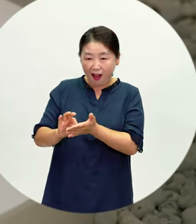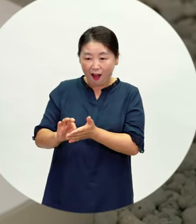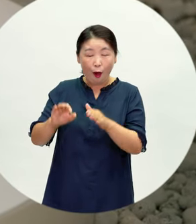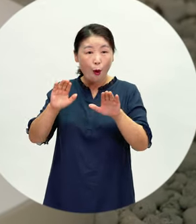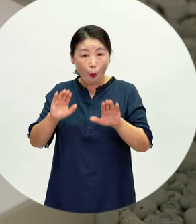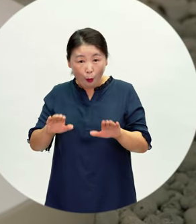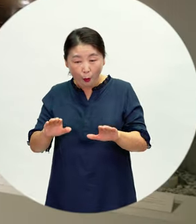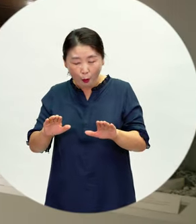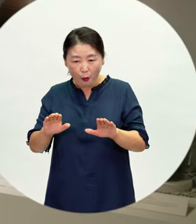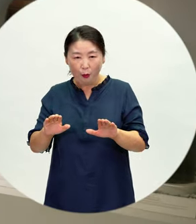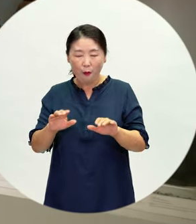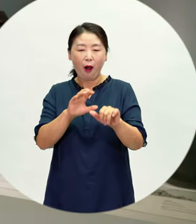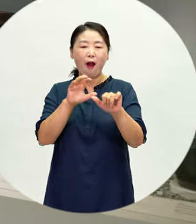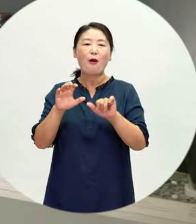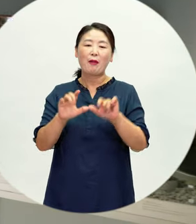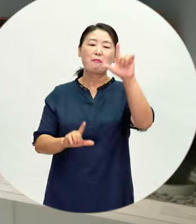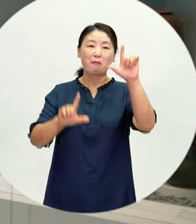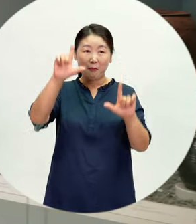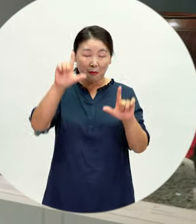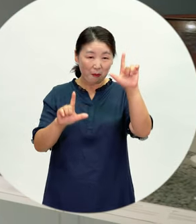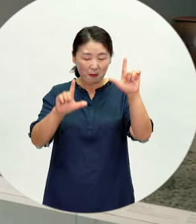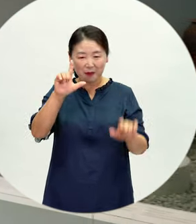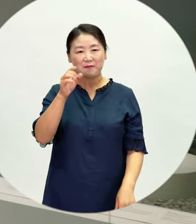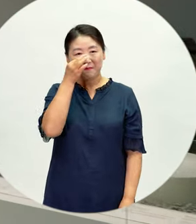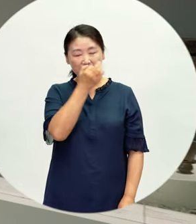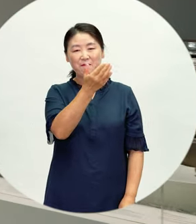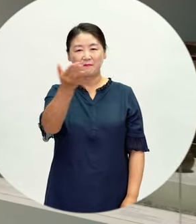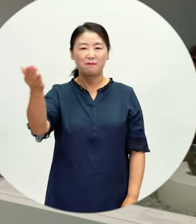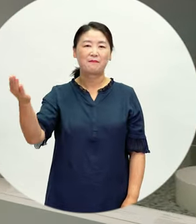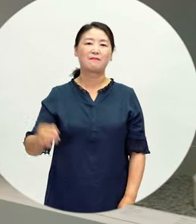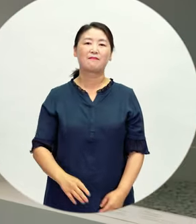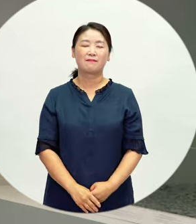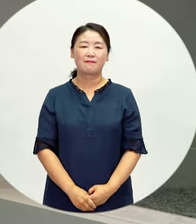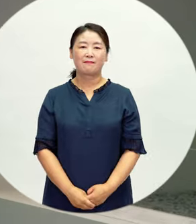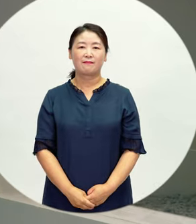어떤 모습으로 우리 곁에 자리하는지를 쓸모있는 애서 보여주고자 하였습니다.